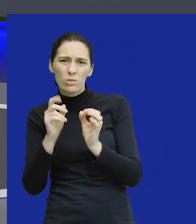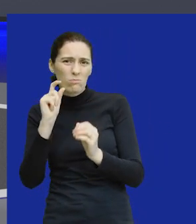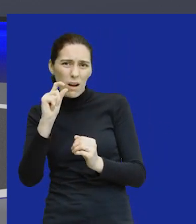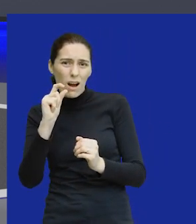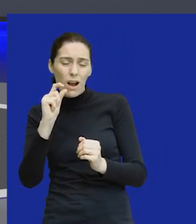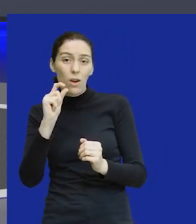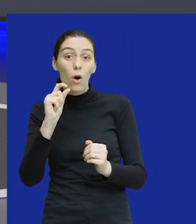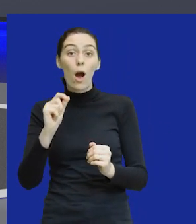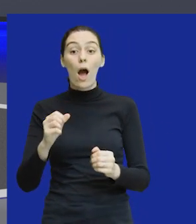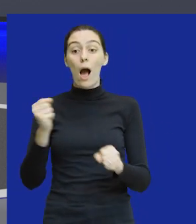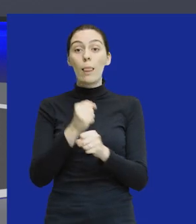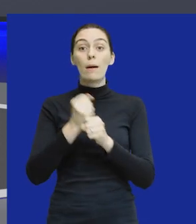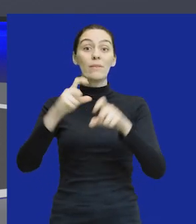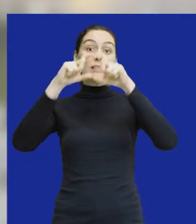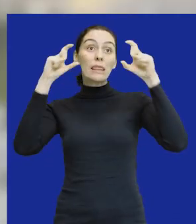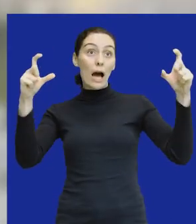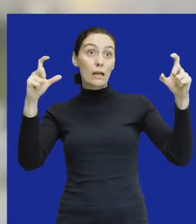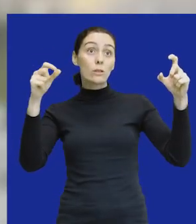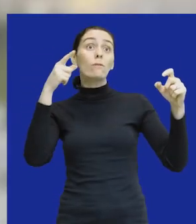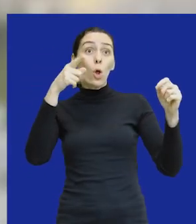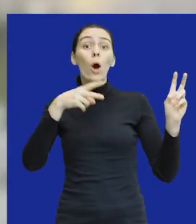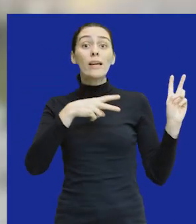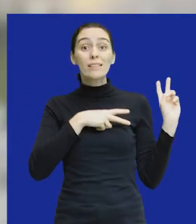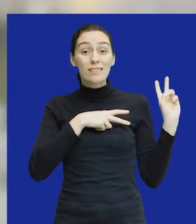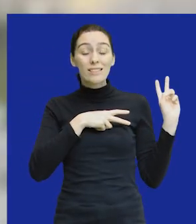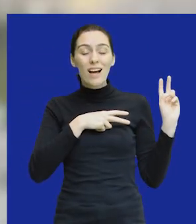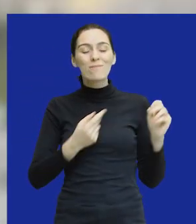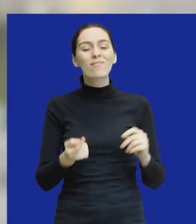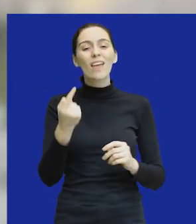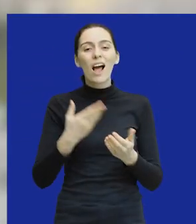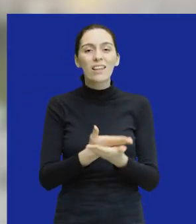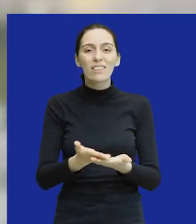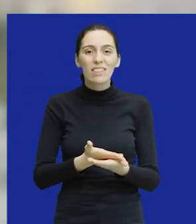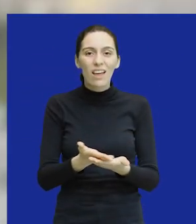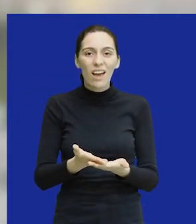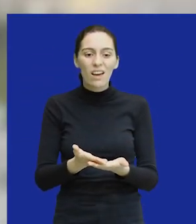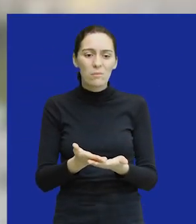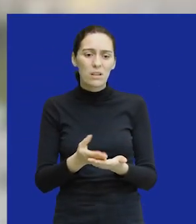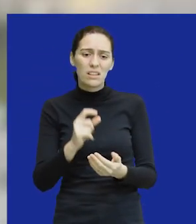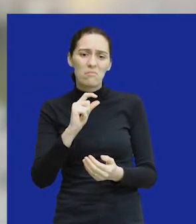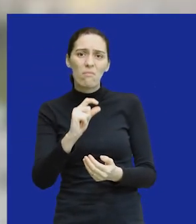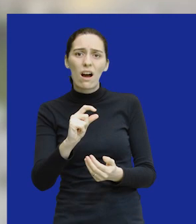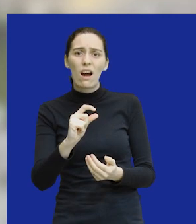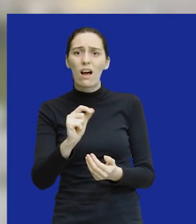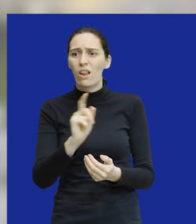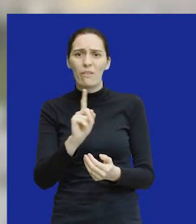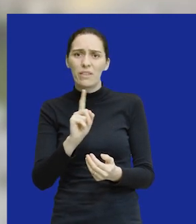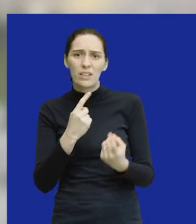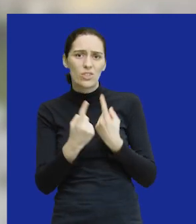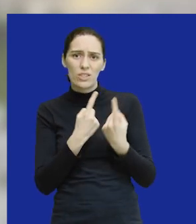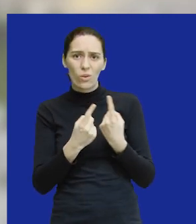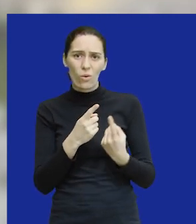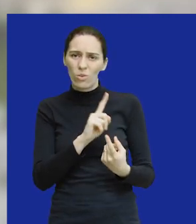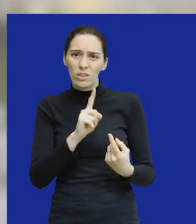promilima ili postocima stvara se jedan naslov koji je realno istinit, ali ima svoj temelj na nečem sasvim